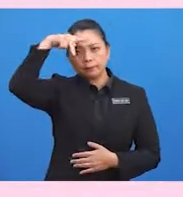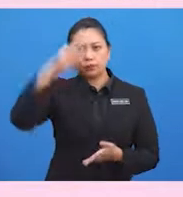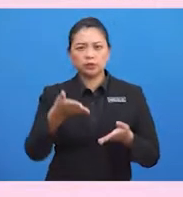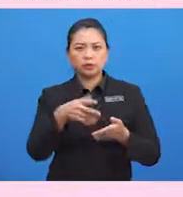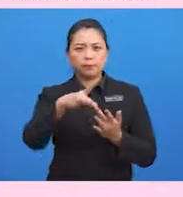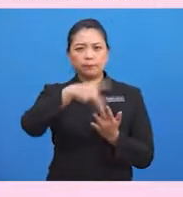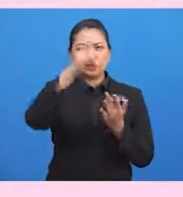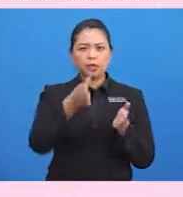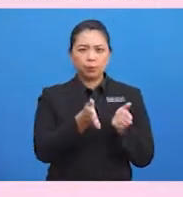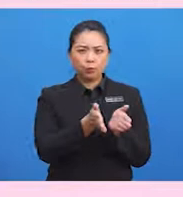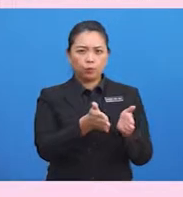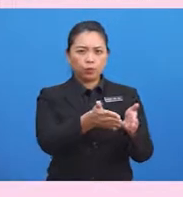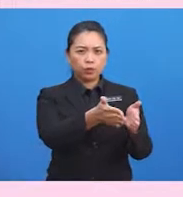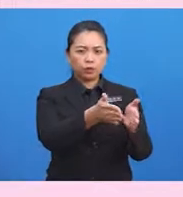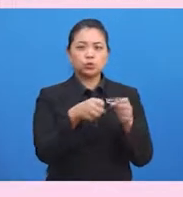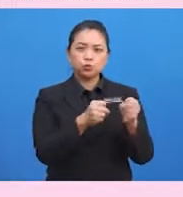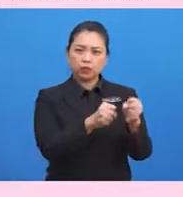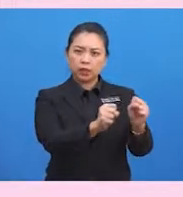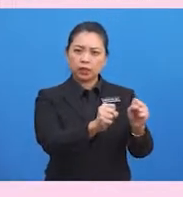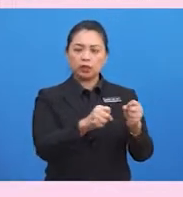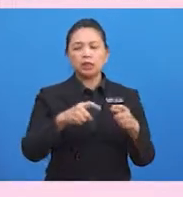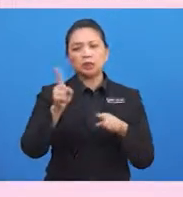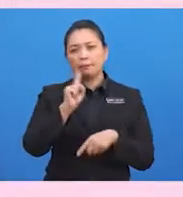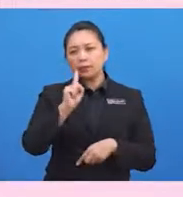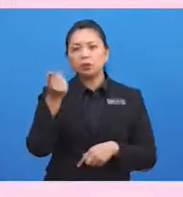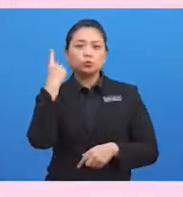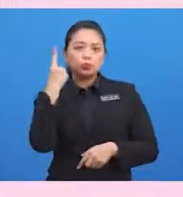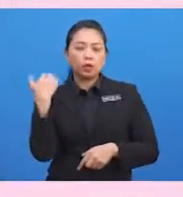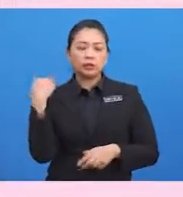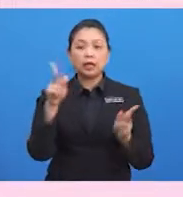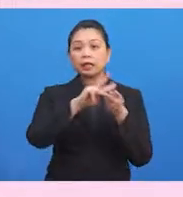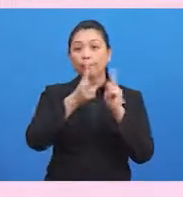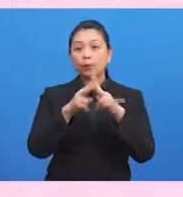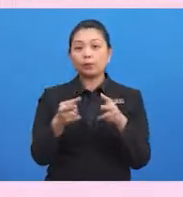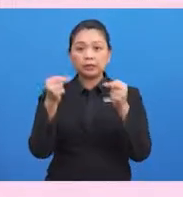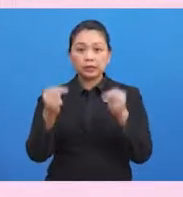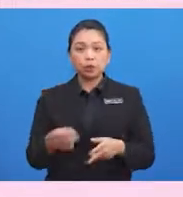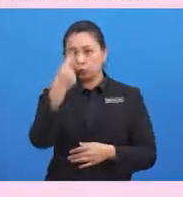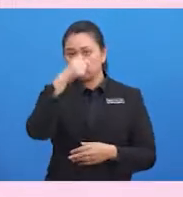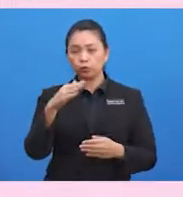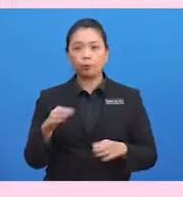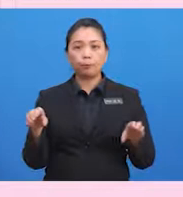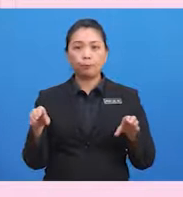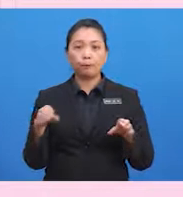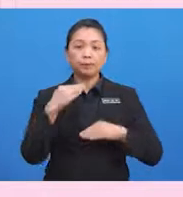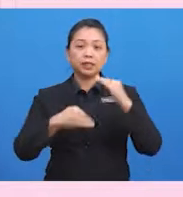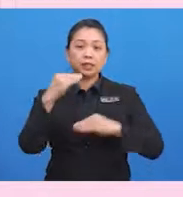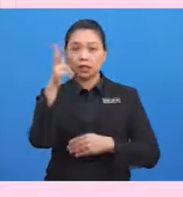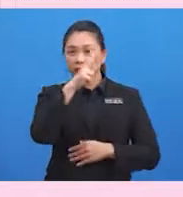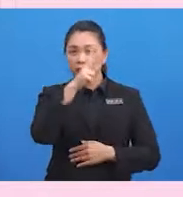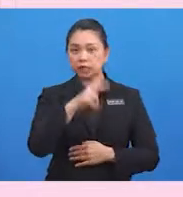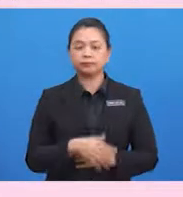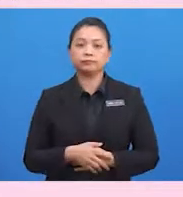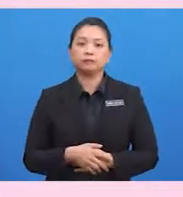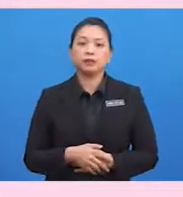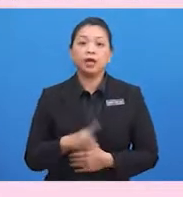bertanggul yang pada asalnya sebuah perkampungan nelayan untuk mendirikan sebuah kerajaan Muaro senam Lake yang